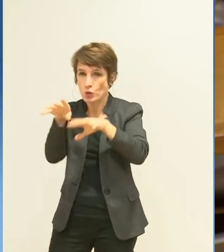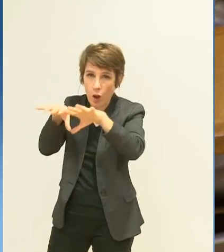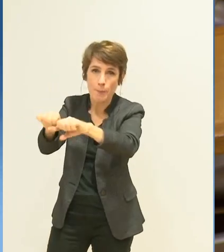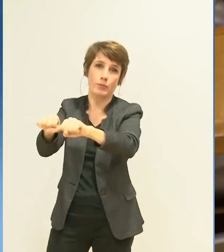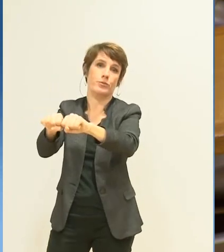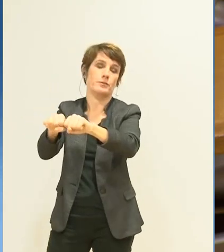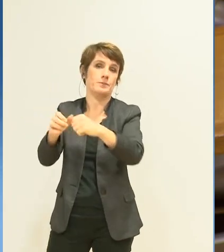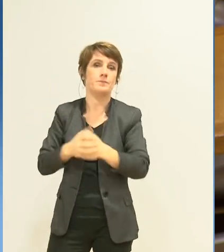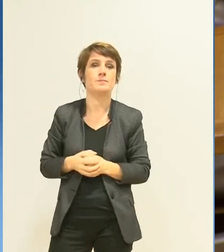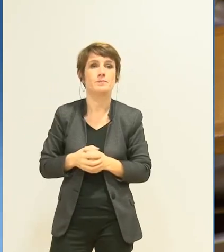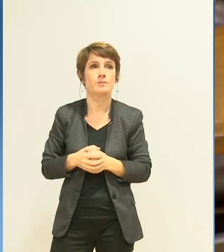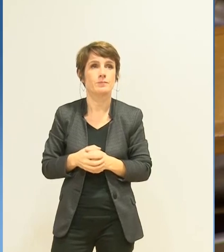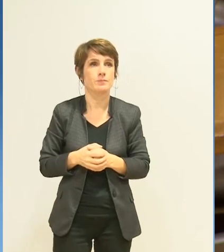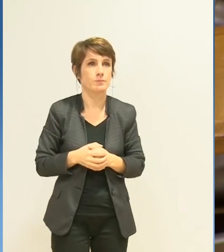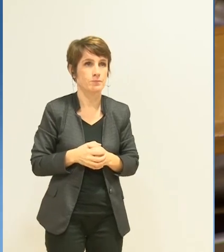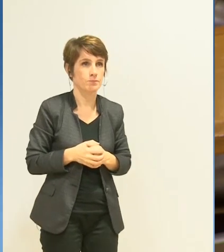longtemps